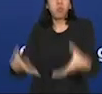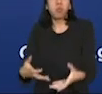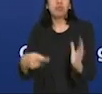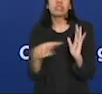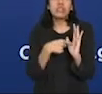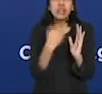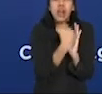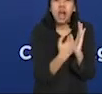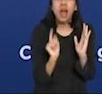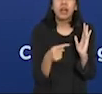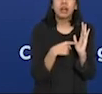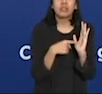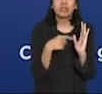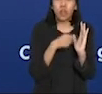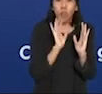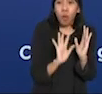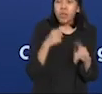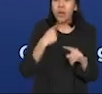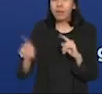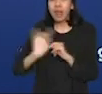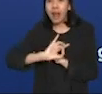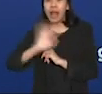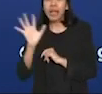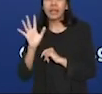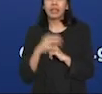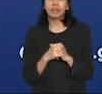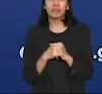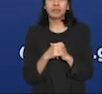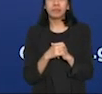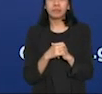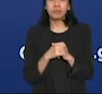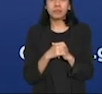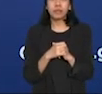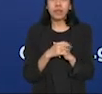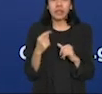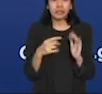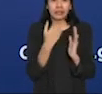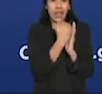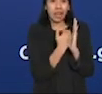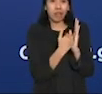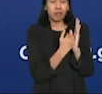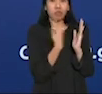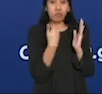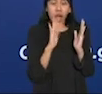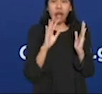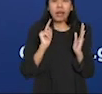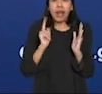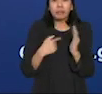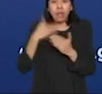tetapi juga memberikan gambaran terhadap perencanaan untuk pemenuhan kebutuhan